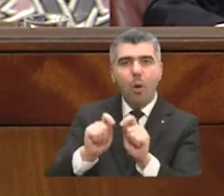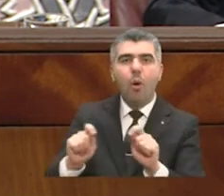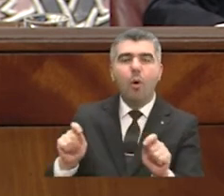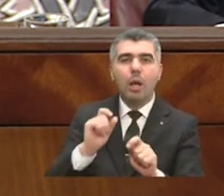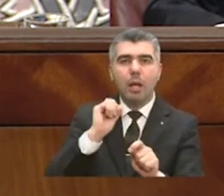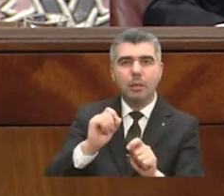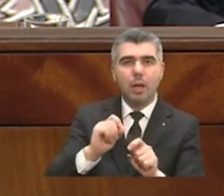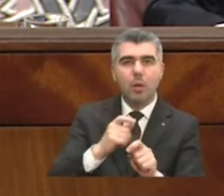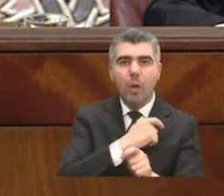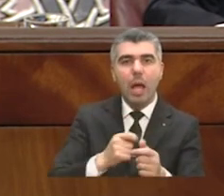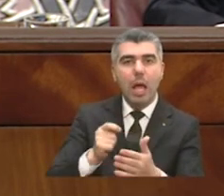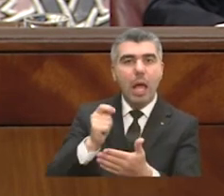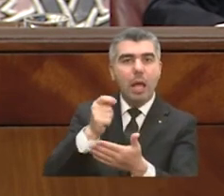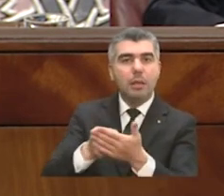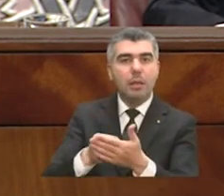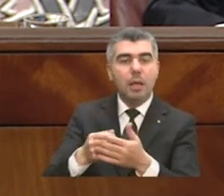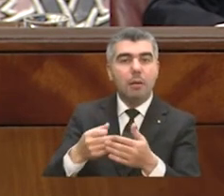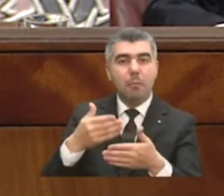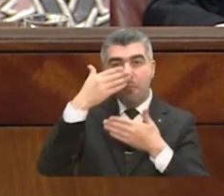donc